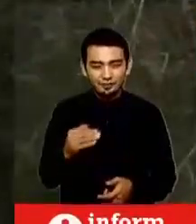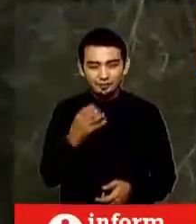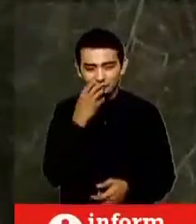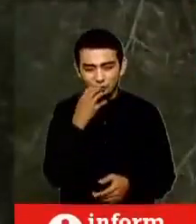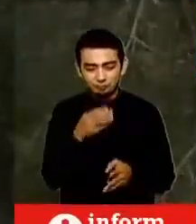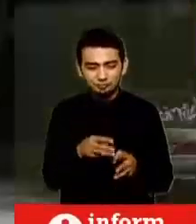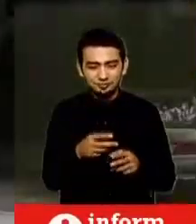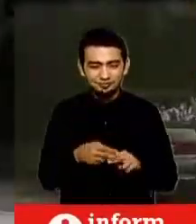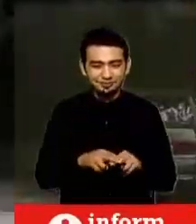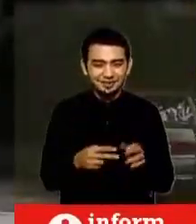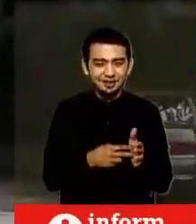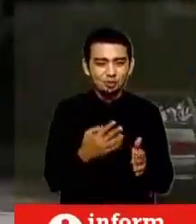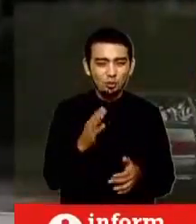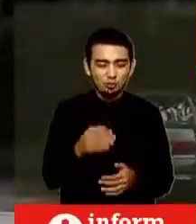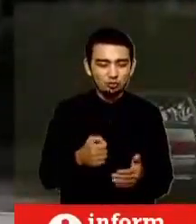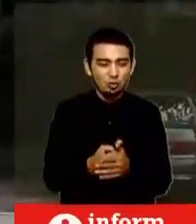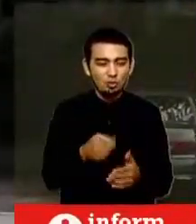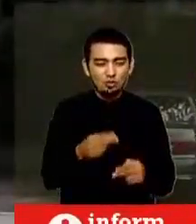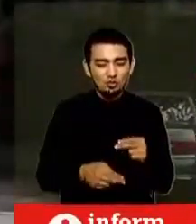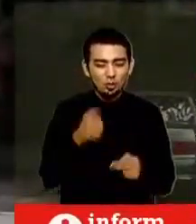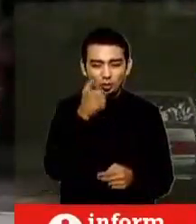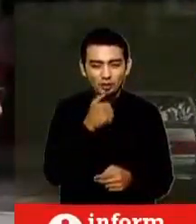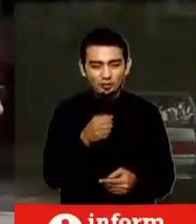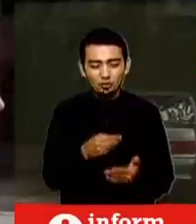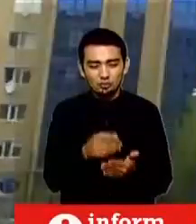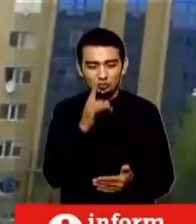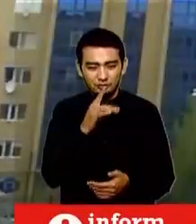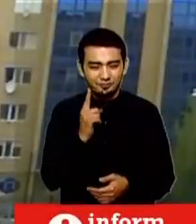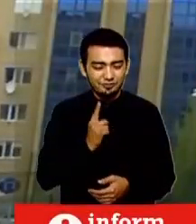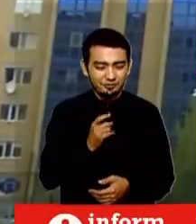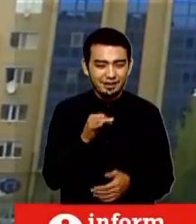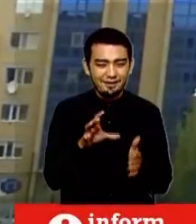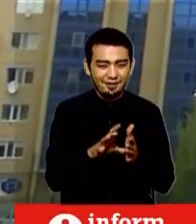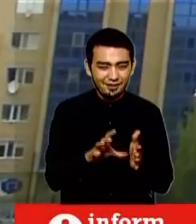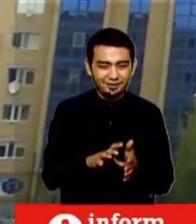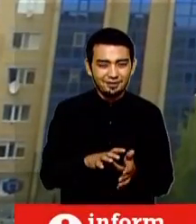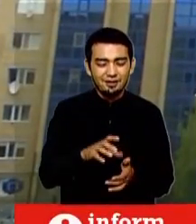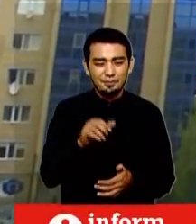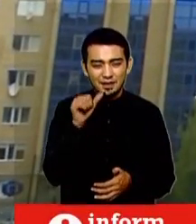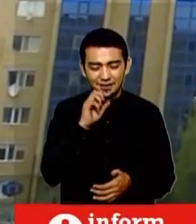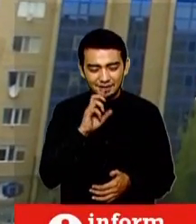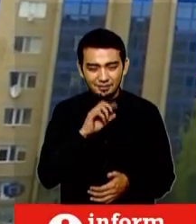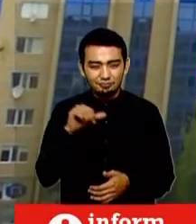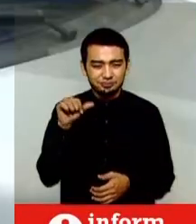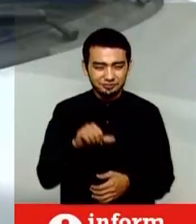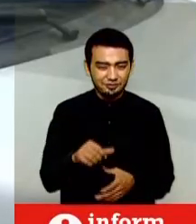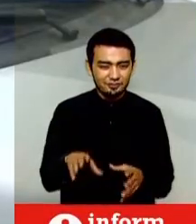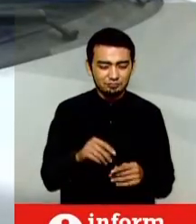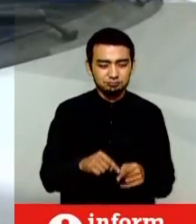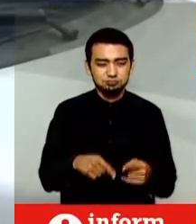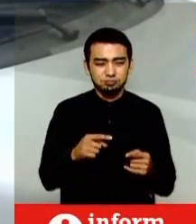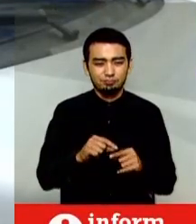то до конца года повышения не ожидается. Но если подорожают услуги за электричество и топливо, топлива, то рост будет, отметили в